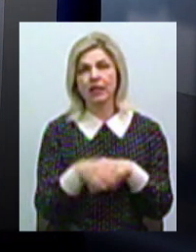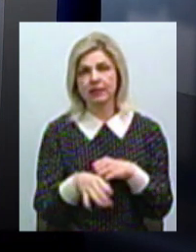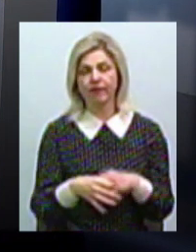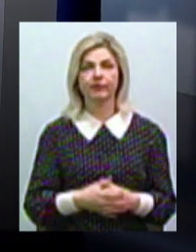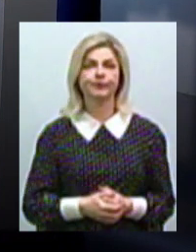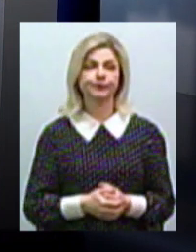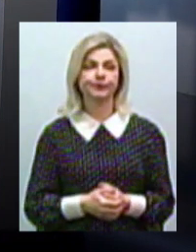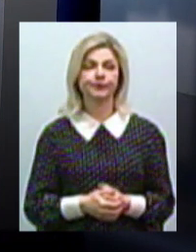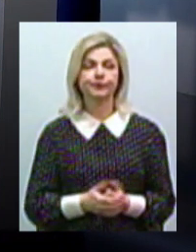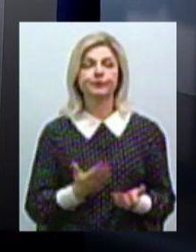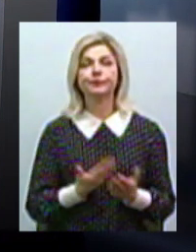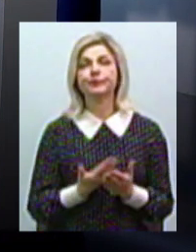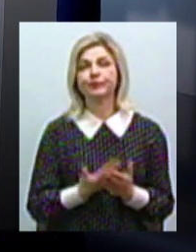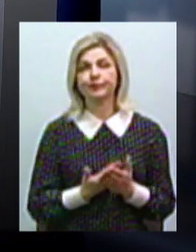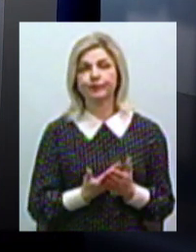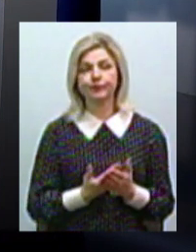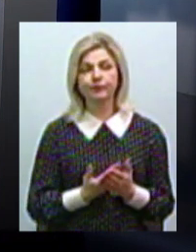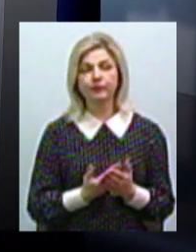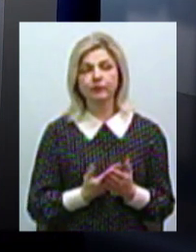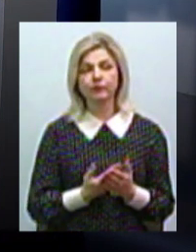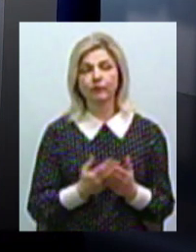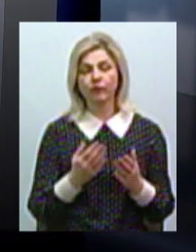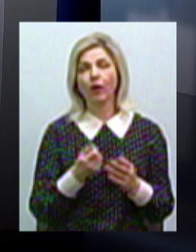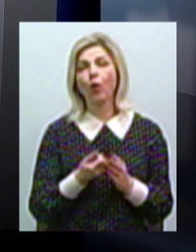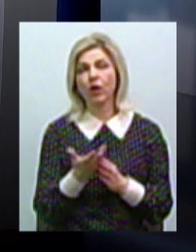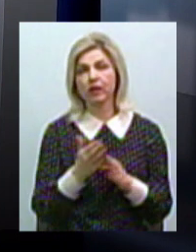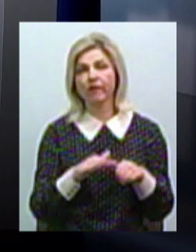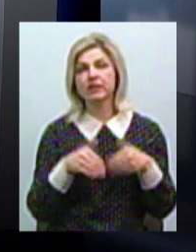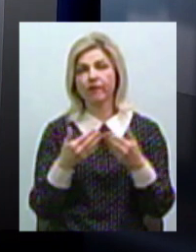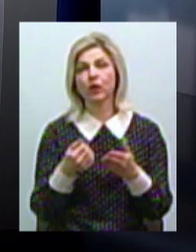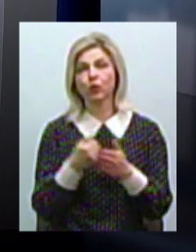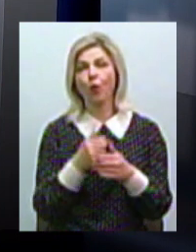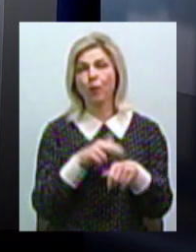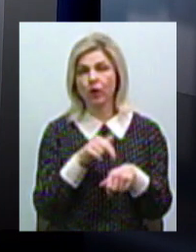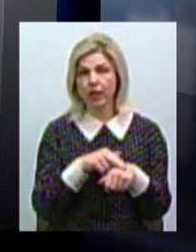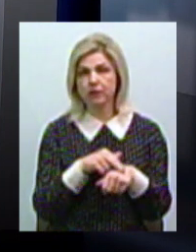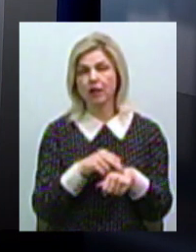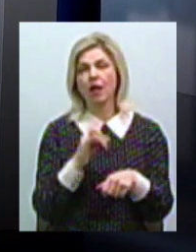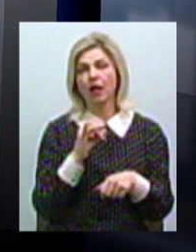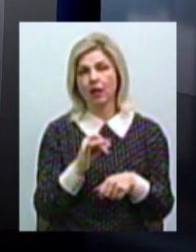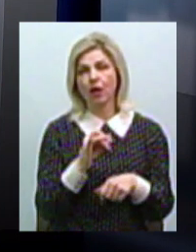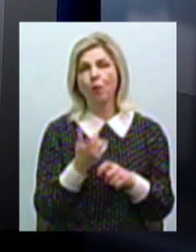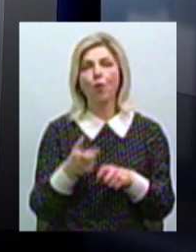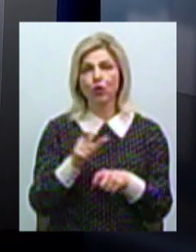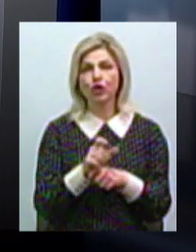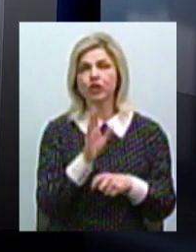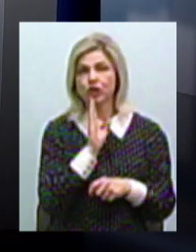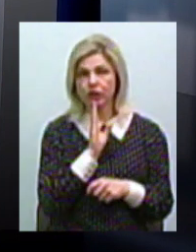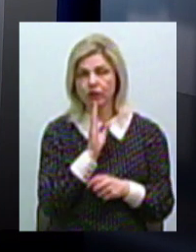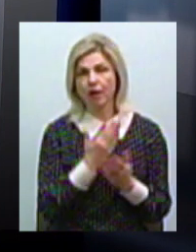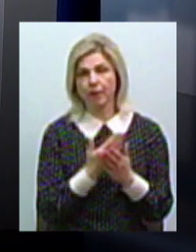Якщо брати, наприклад, кілька звернень до поліції, то звертаються в основному особи жіночої статі. Це